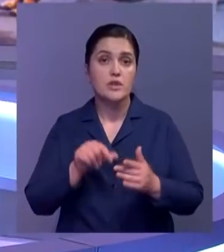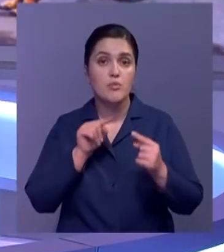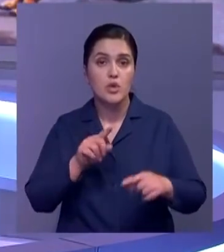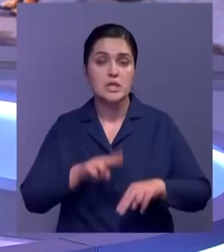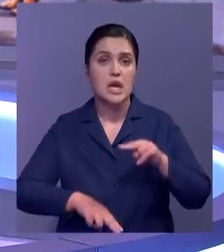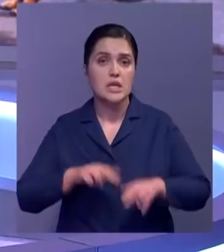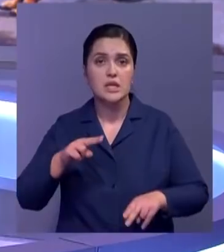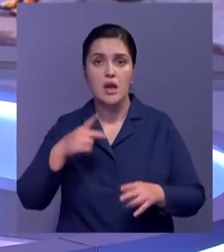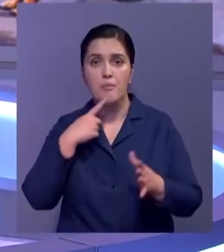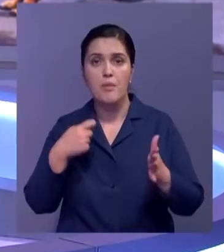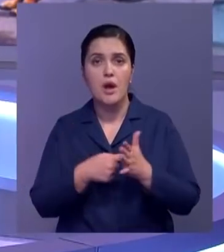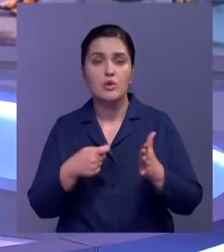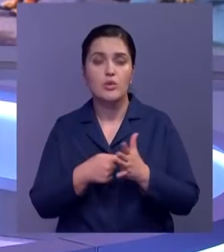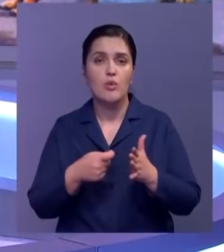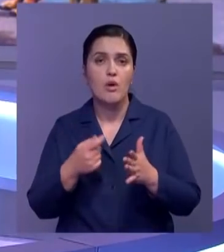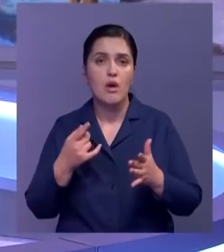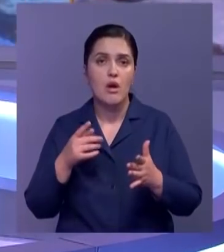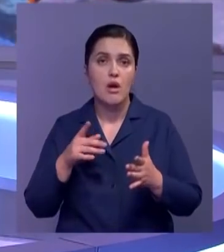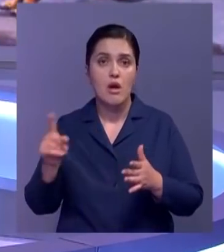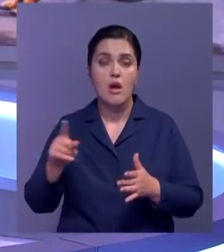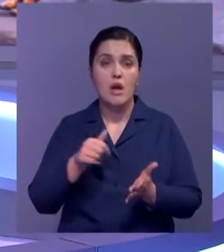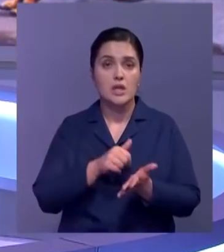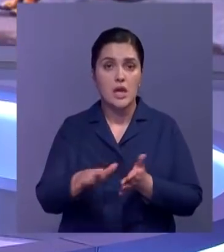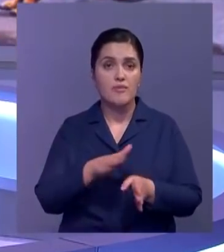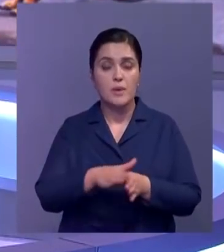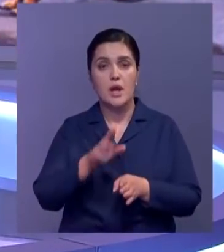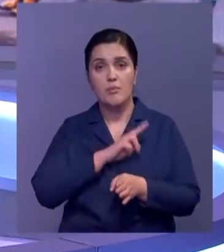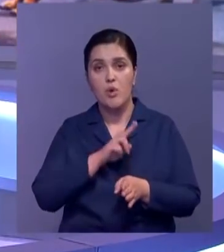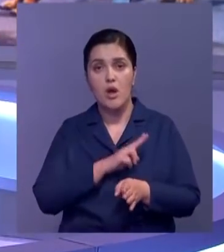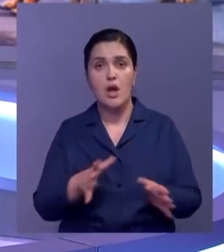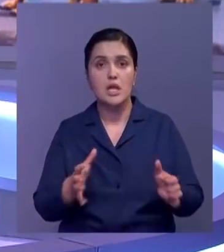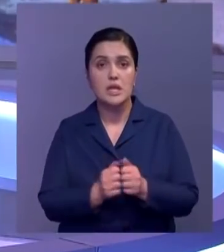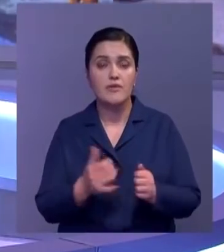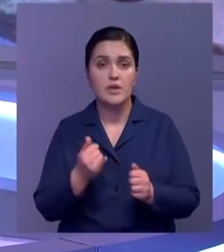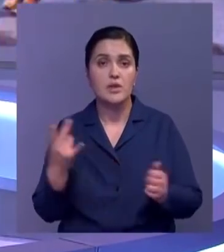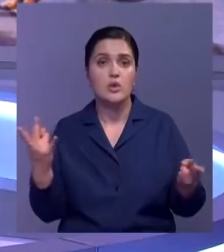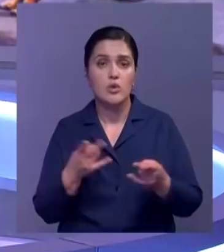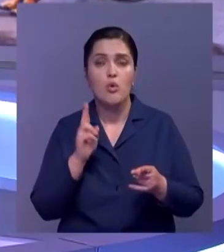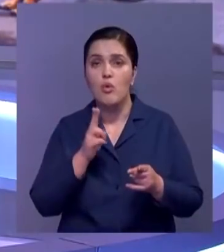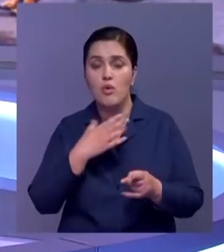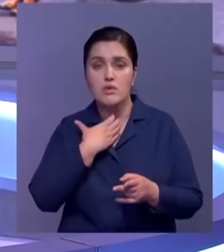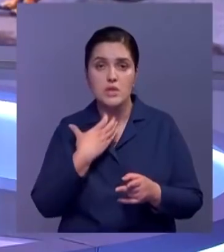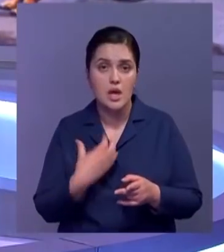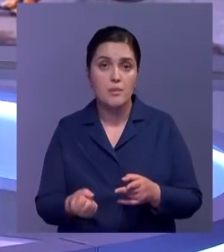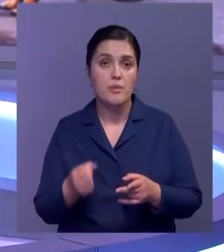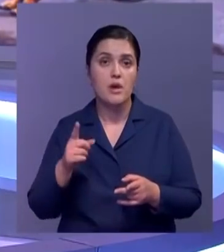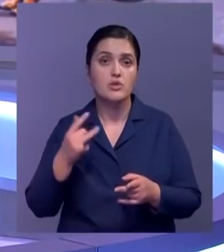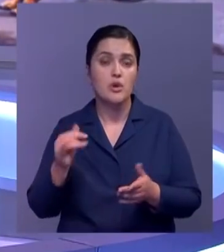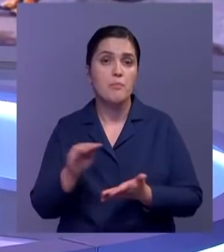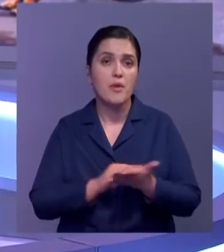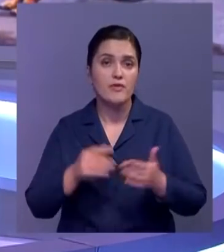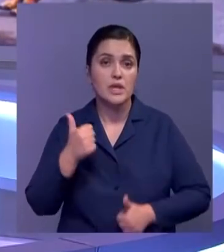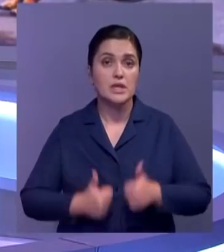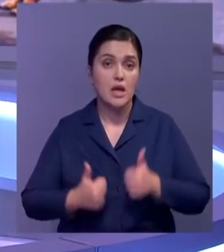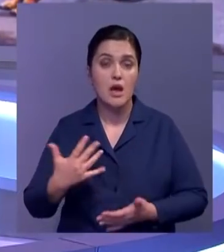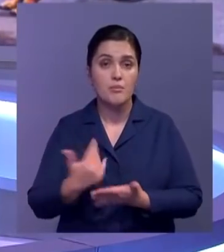против строительства питомника. Подрядчик отказался от выполнения работ. Отлавливать и проводить процедуры было некому. В регионе провели повторный